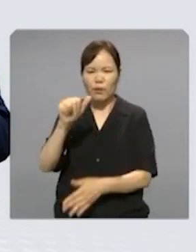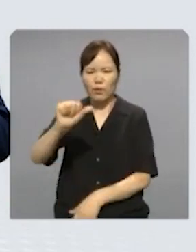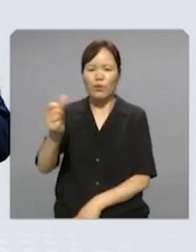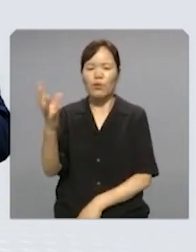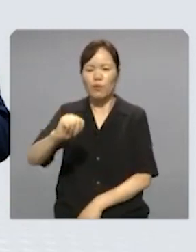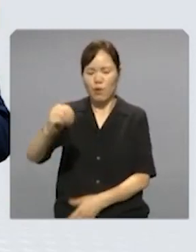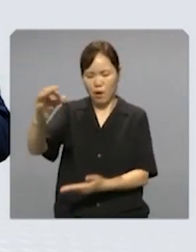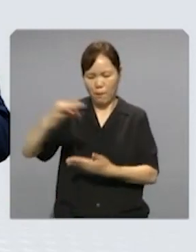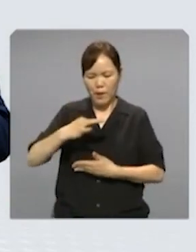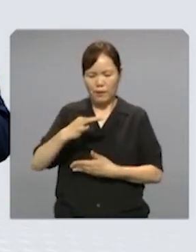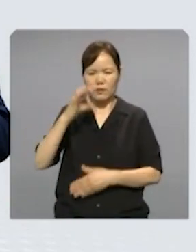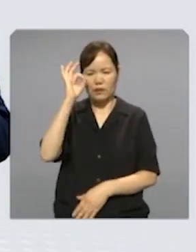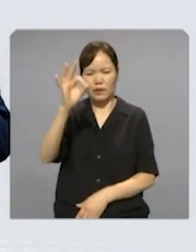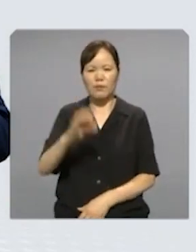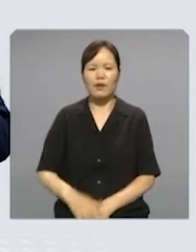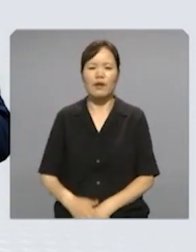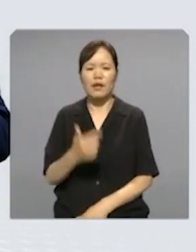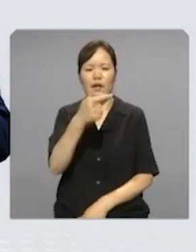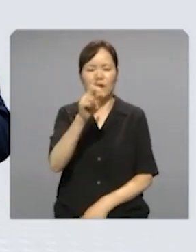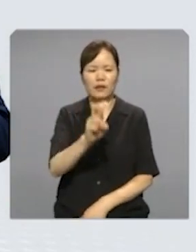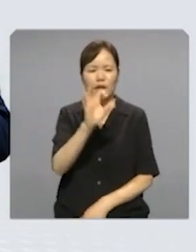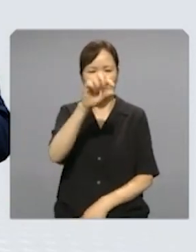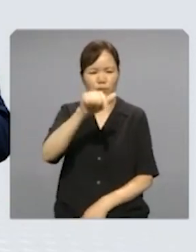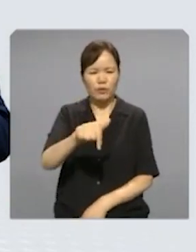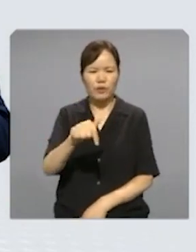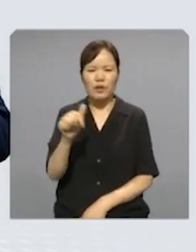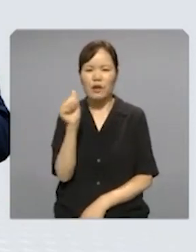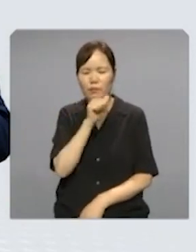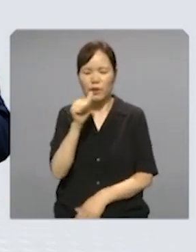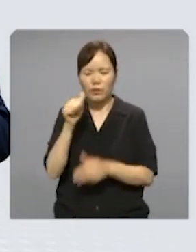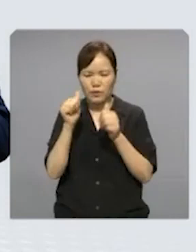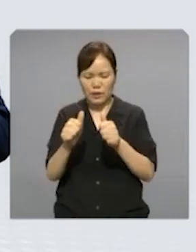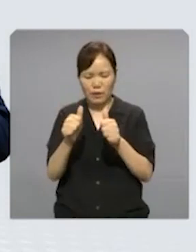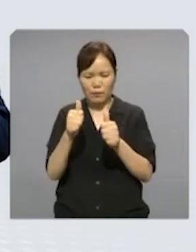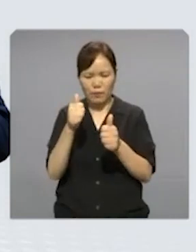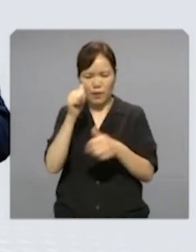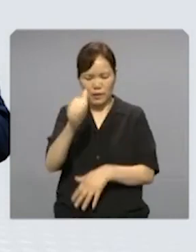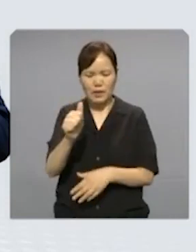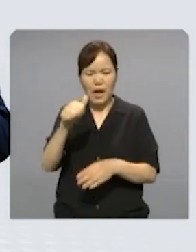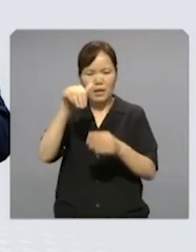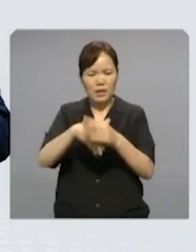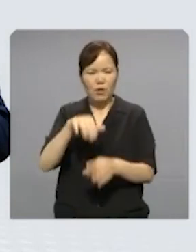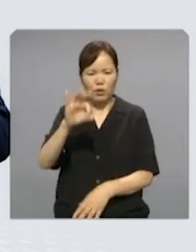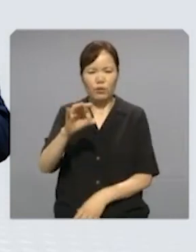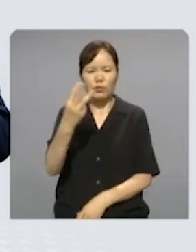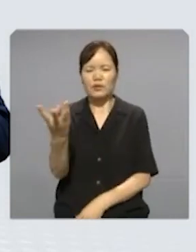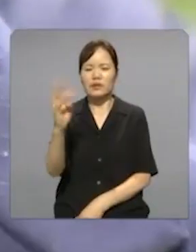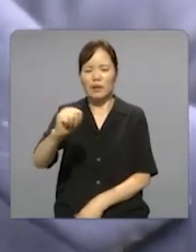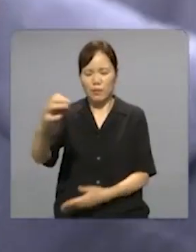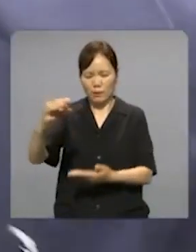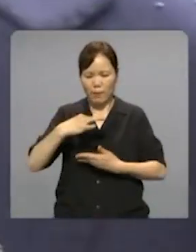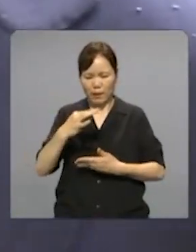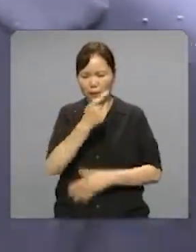봤습니다. 남욱 씨로부터 변협 회장 선거 비용으로 3억을 받은 정황도 포착했습니다.